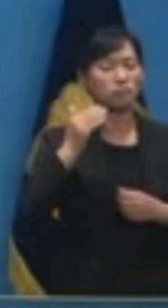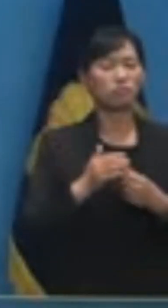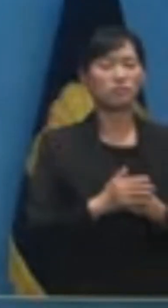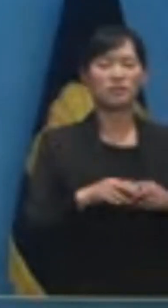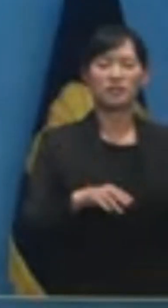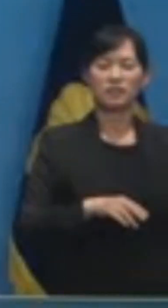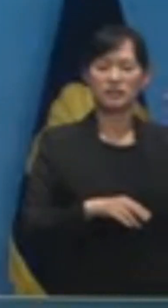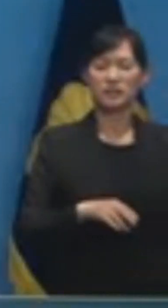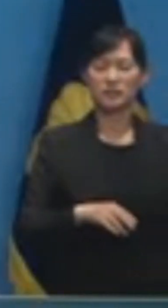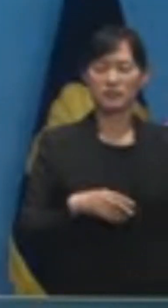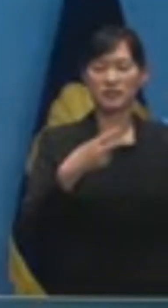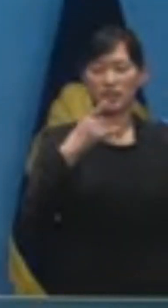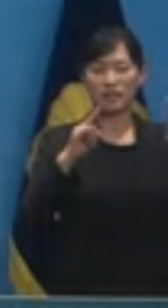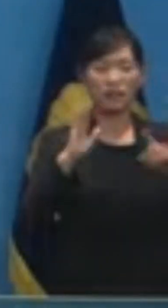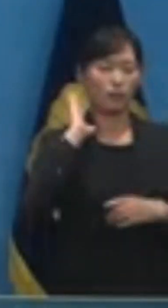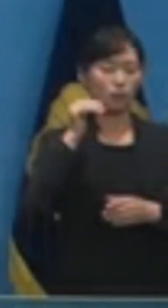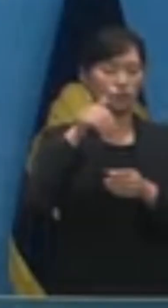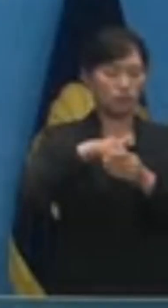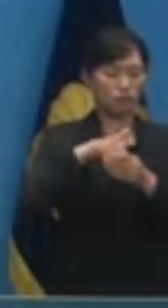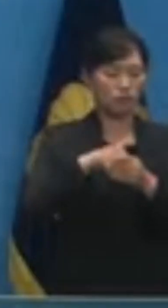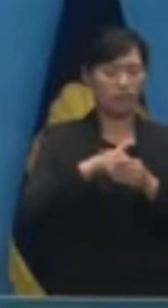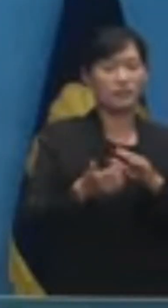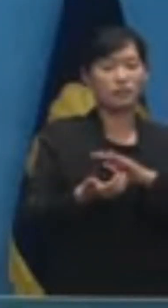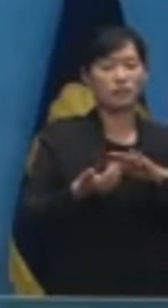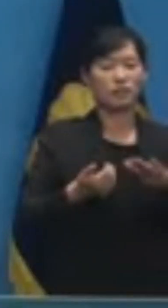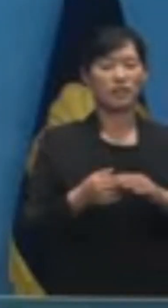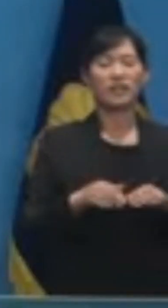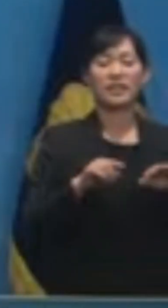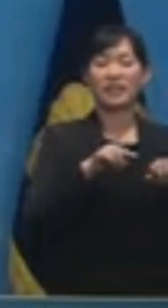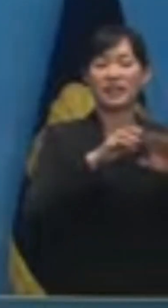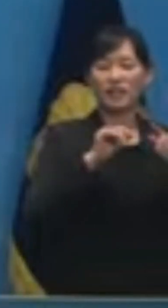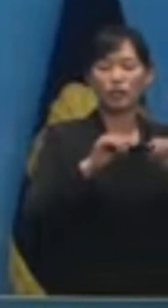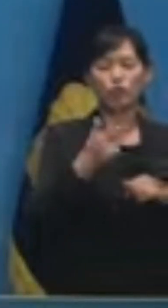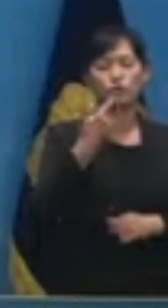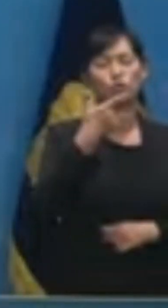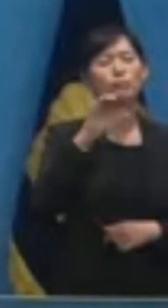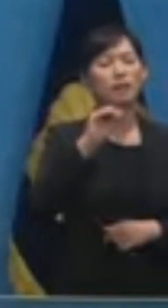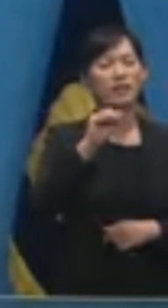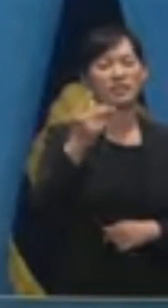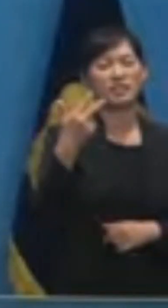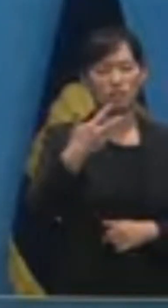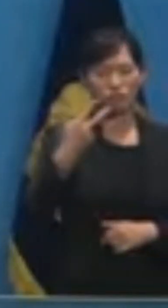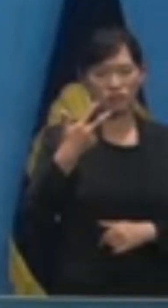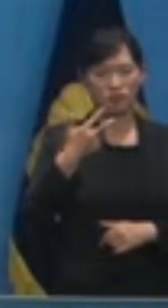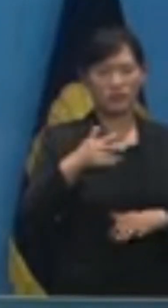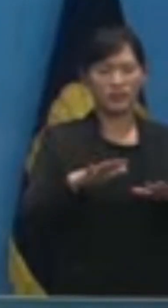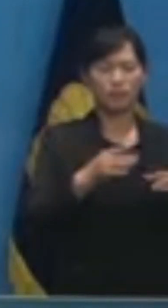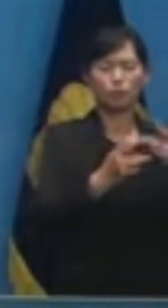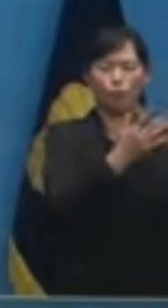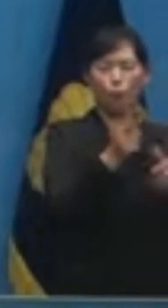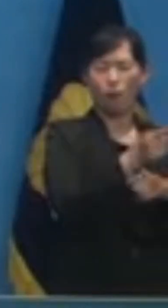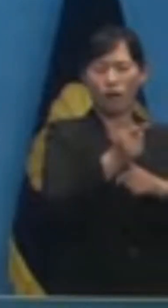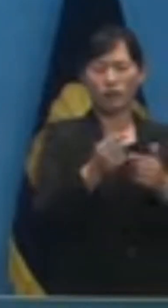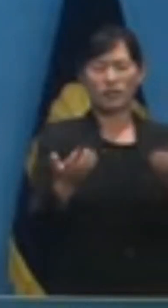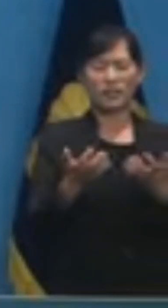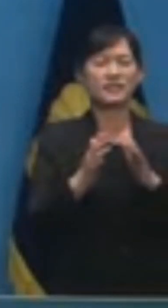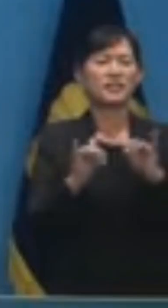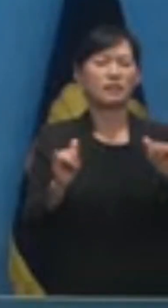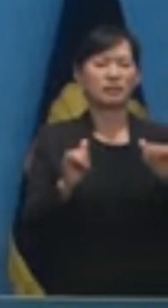21대 대선을 앞두고 이 땅의 6만 7천 소방공무원의 현실을 알리고자 여기에